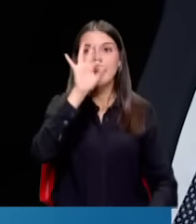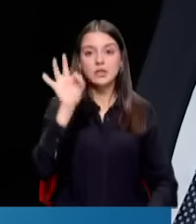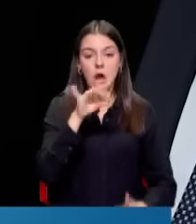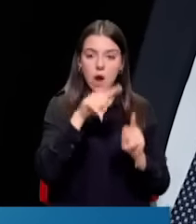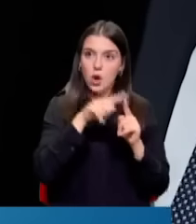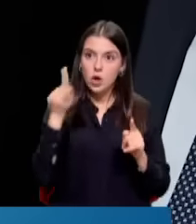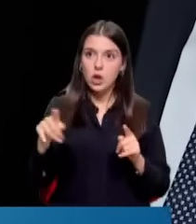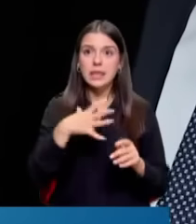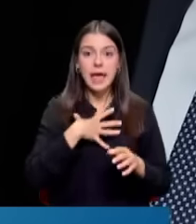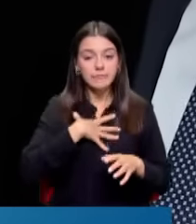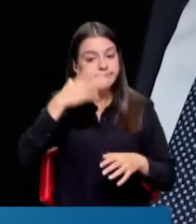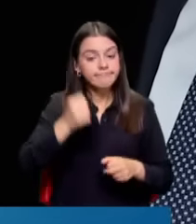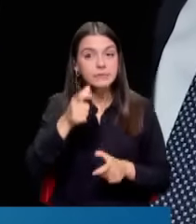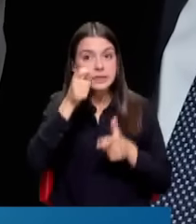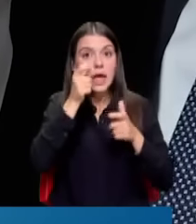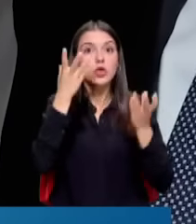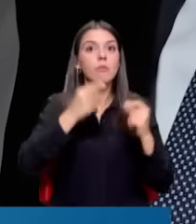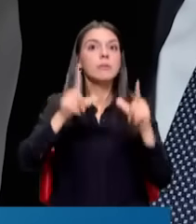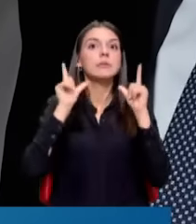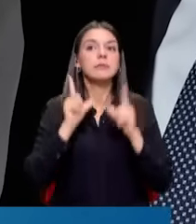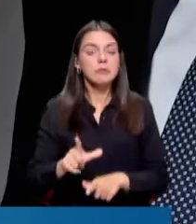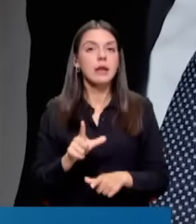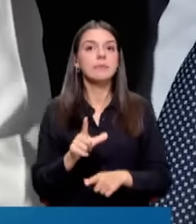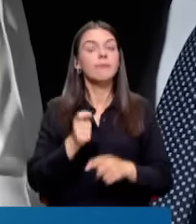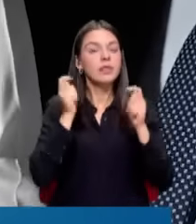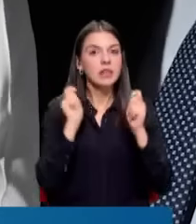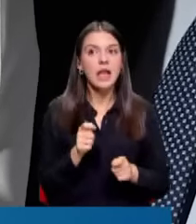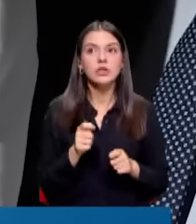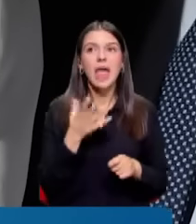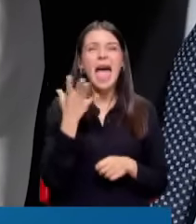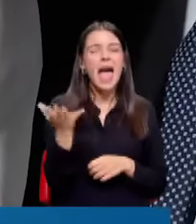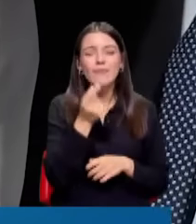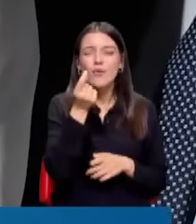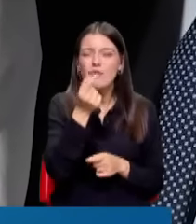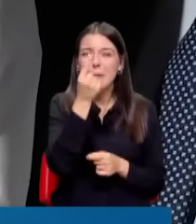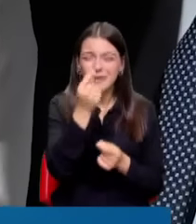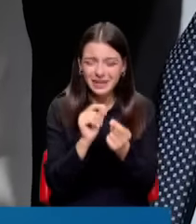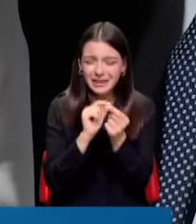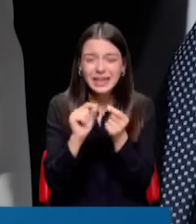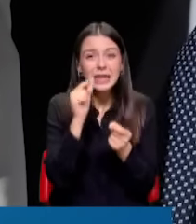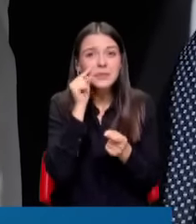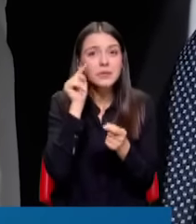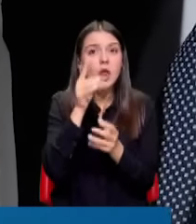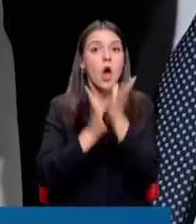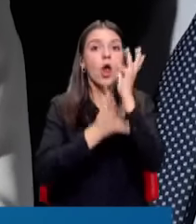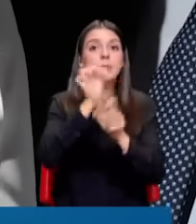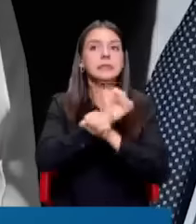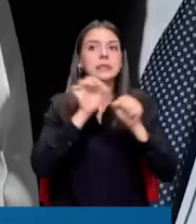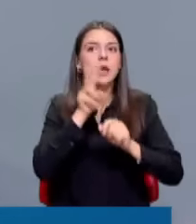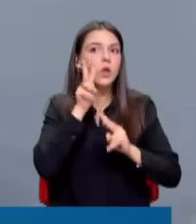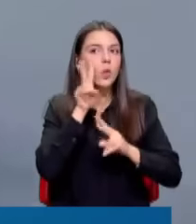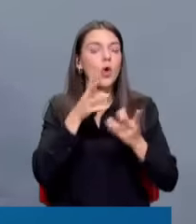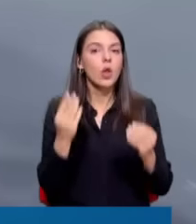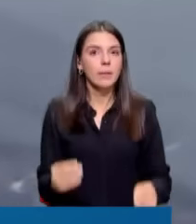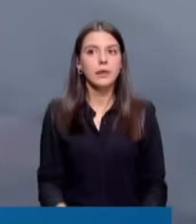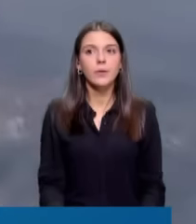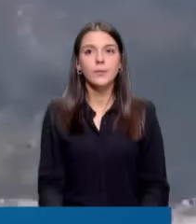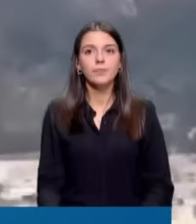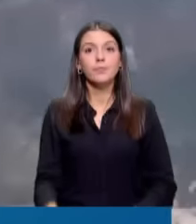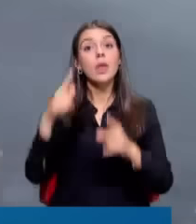teyakkuz halinde olmamız lazım. Dikkatli olmalıyız. Gerçekten de en ufak bir kıvılcımla ormanlarımız zarar görebiliyor. Türk